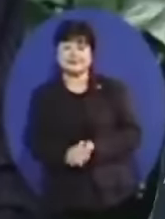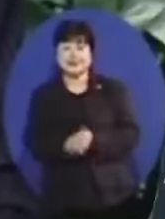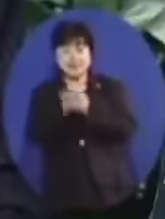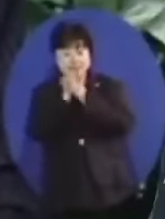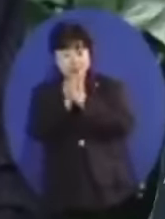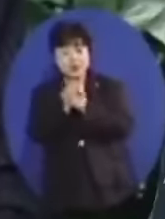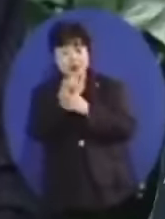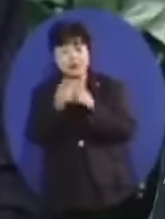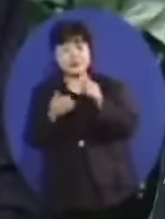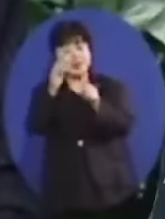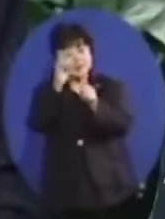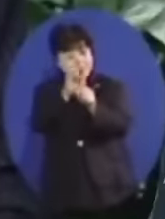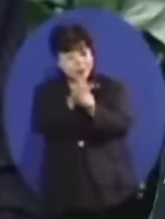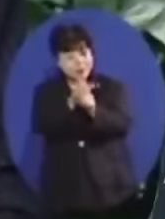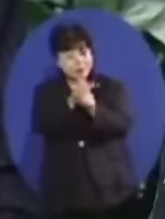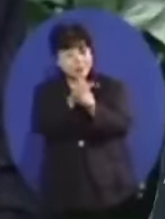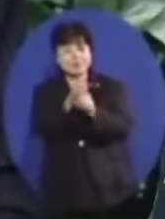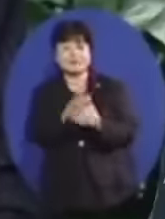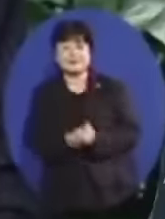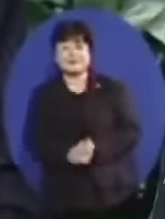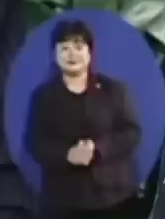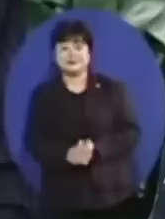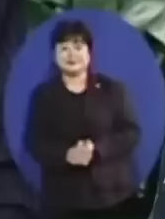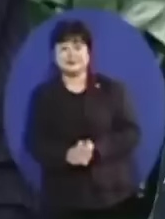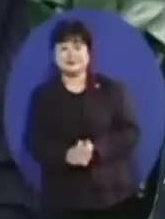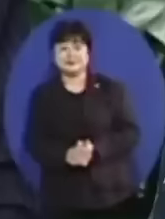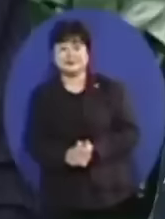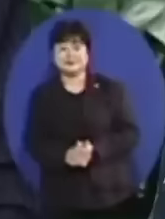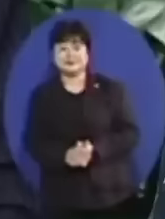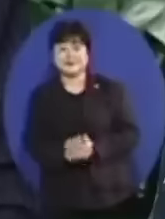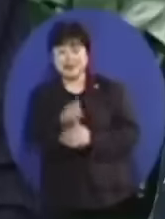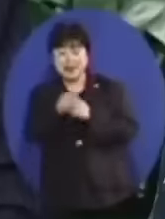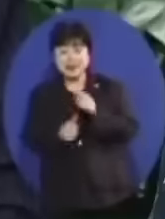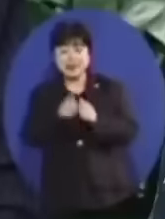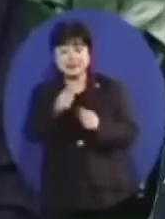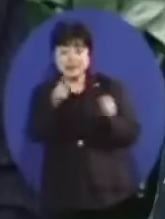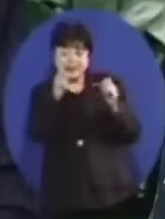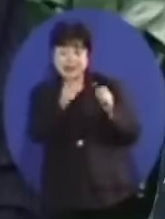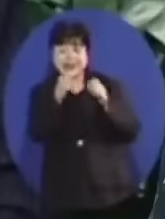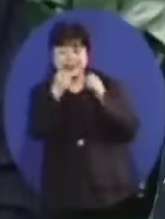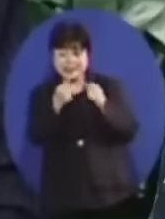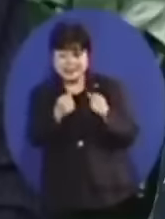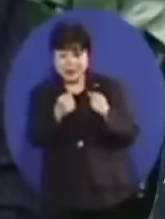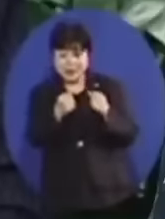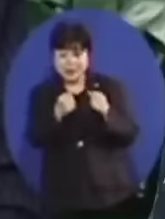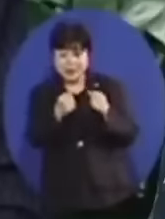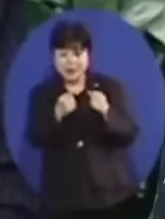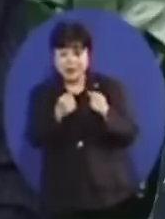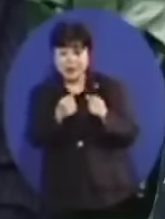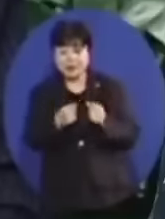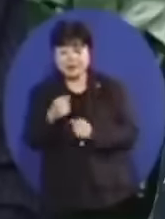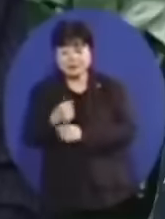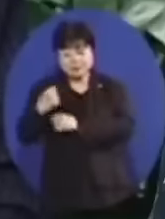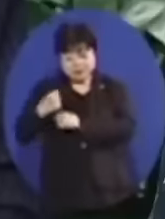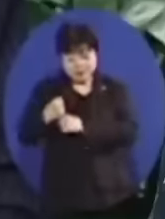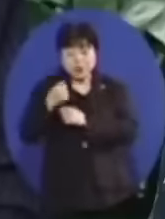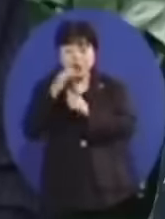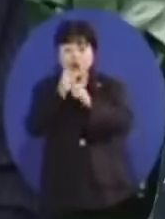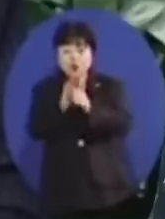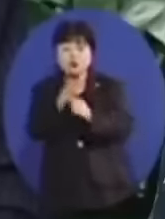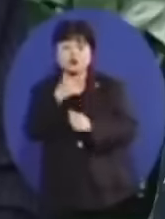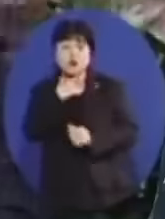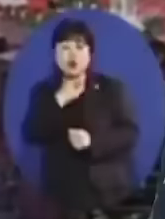기도하고 하나님께 맡기고 염려하지 말라 그럽니다. 그 많지만 하나님은 우리 가까이 계셔서 우리의 짐을 짊어져 주시기를